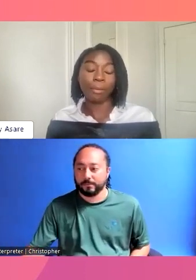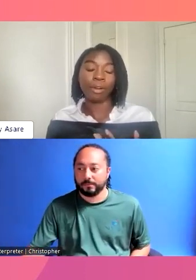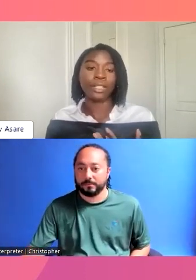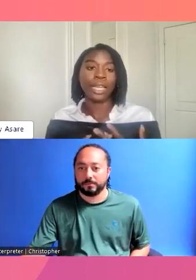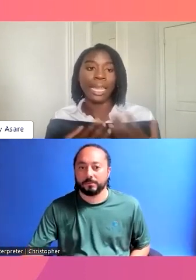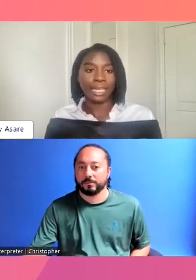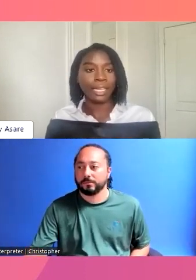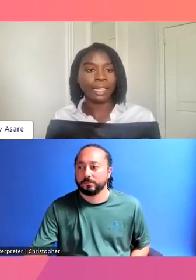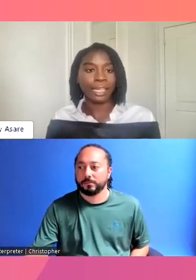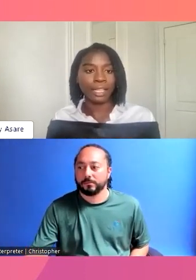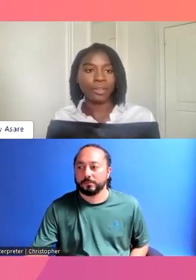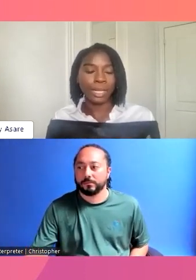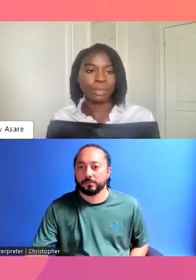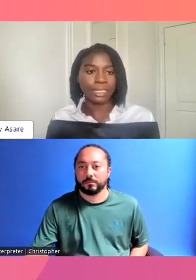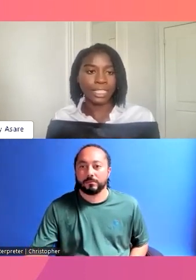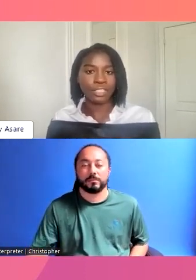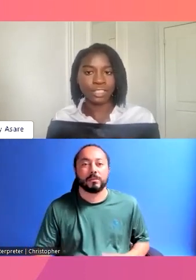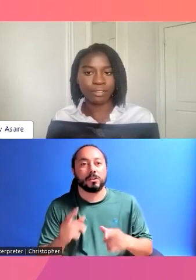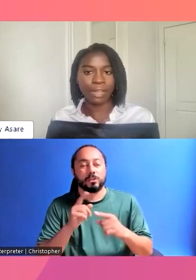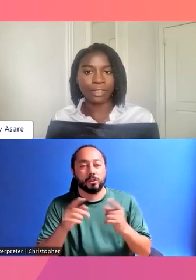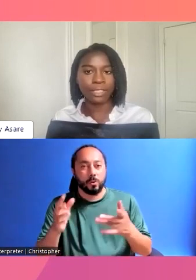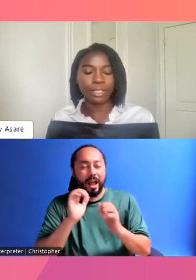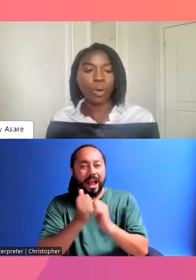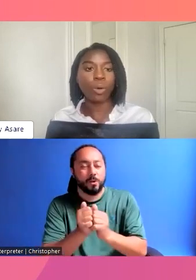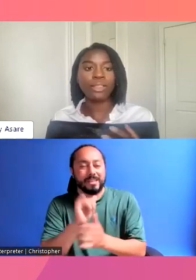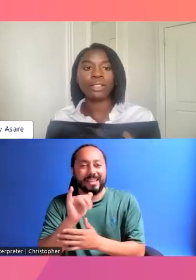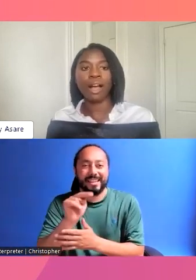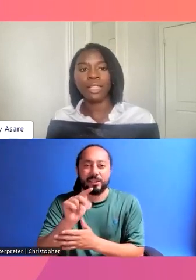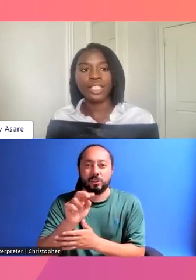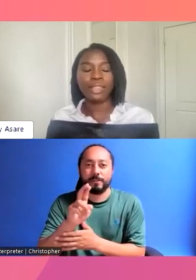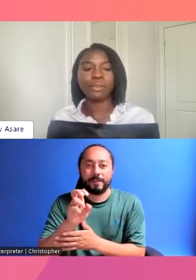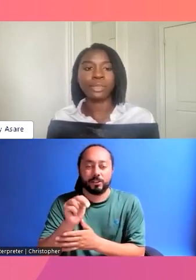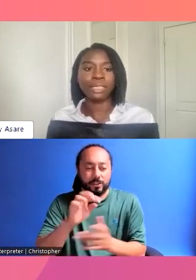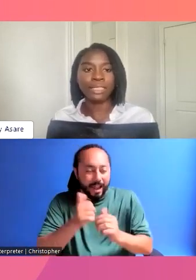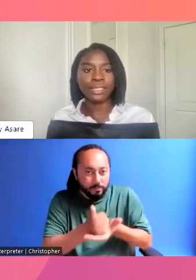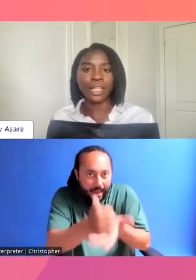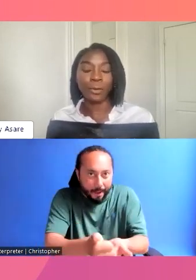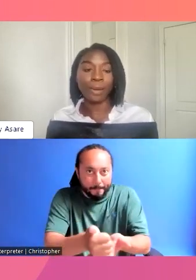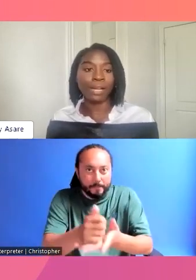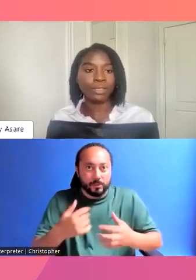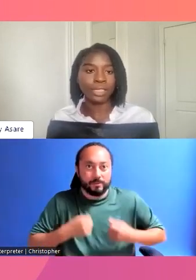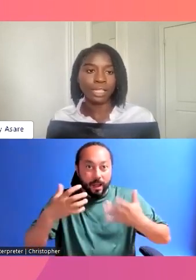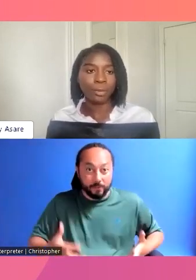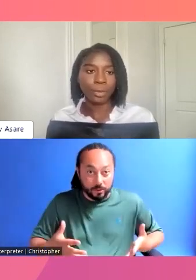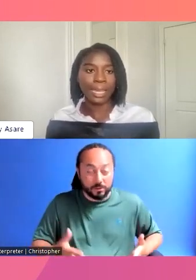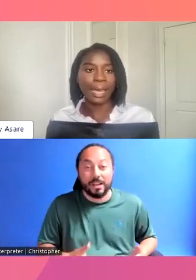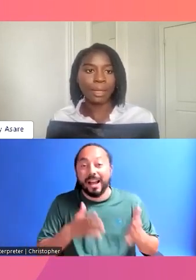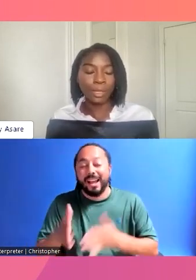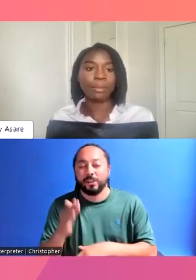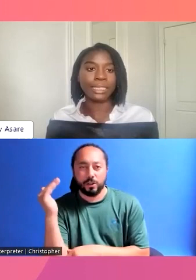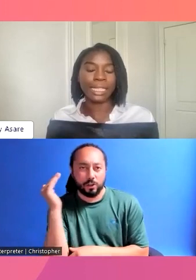les articles dans 3 grandes catégories. Ces articles discutaient ce qui a aidé les survivantes